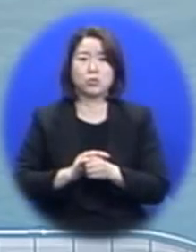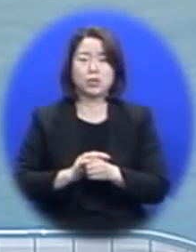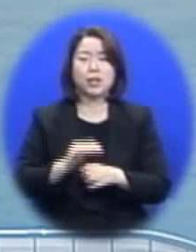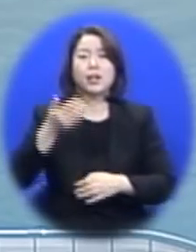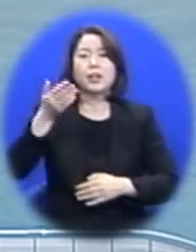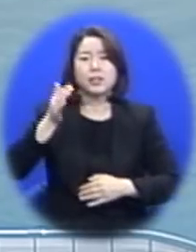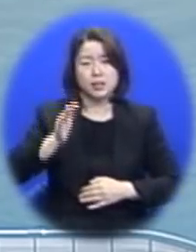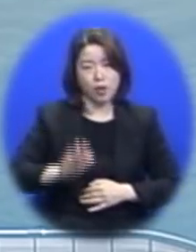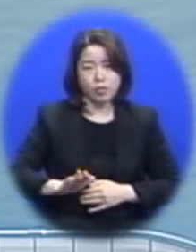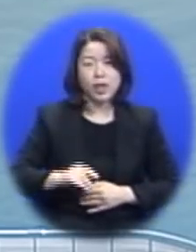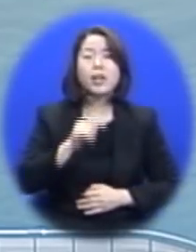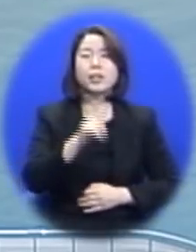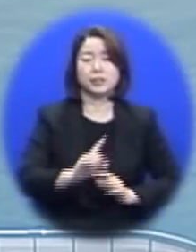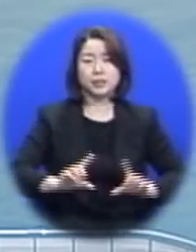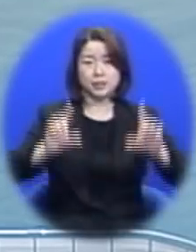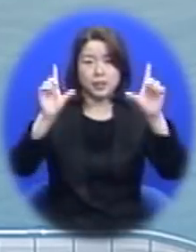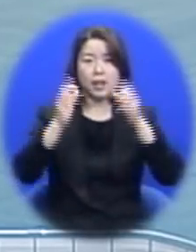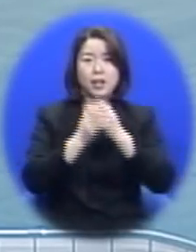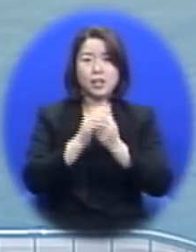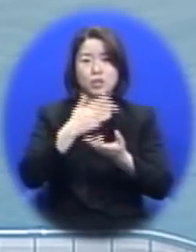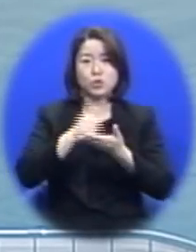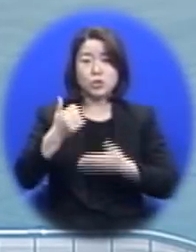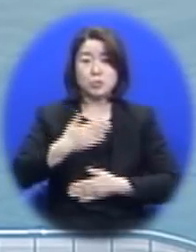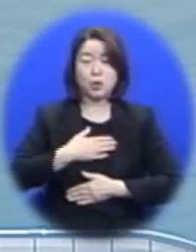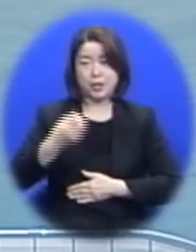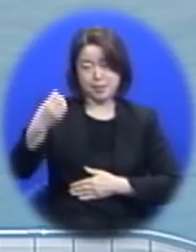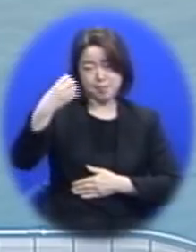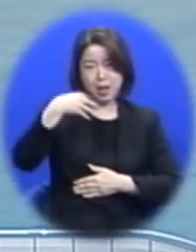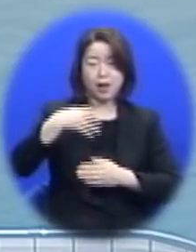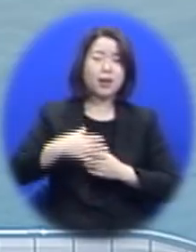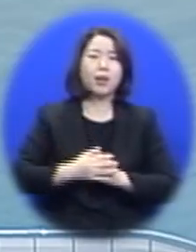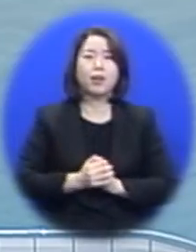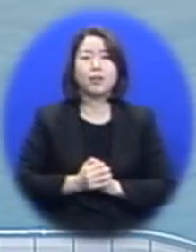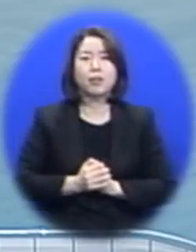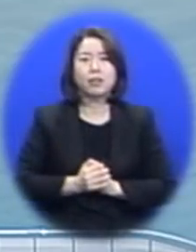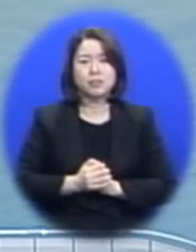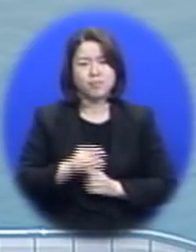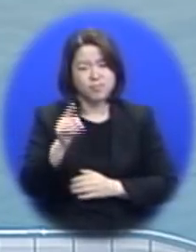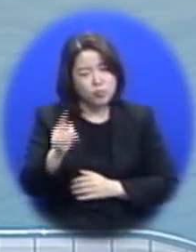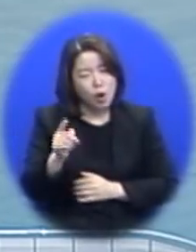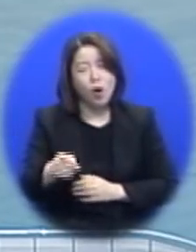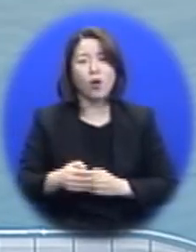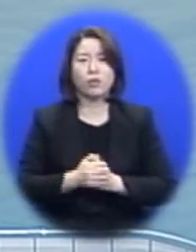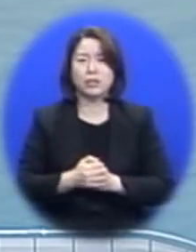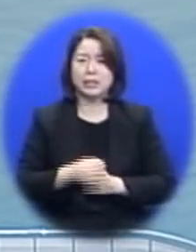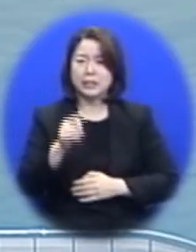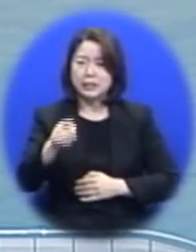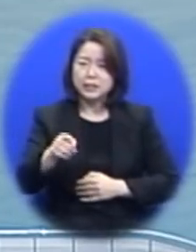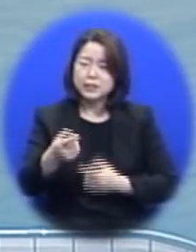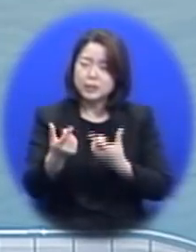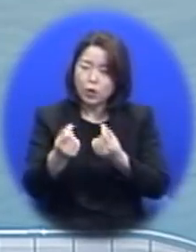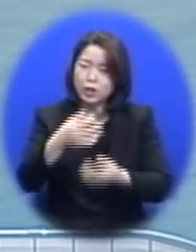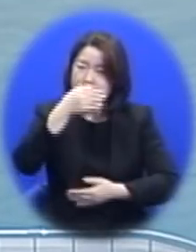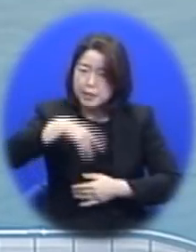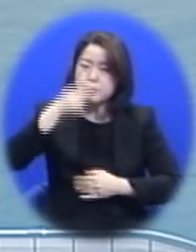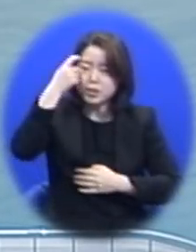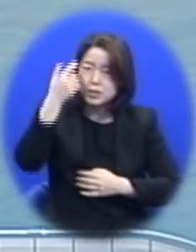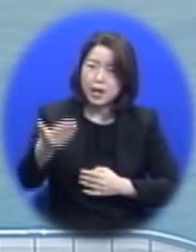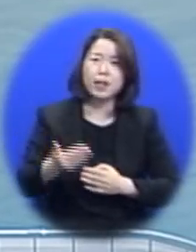그런데 그날 주님은 저에게 말씀하셨어요. 이놈아, 그게 그렇게 힘드냐?